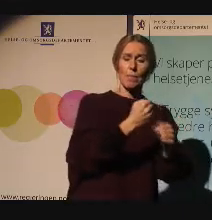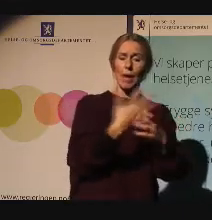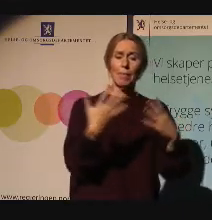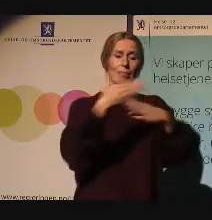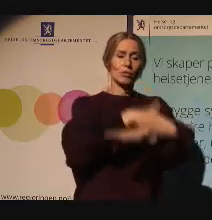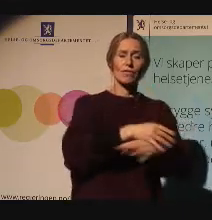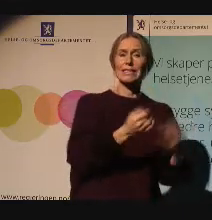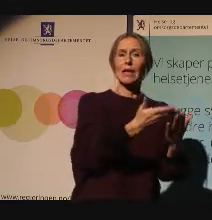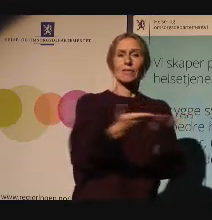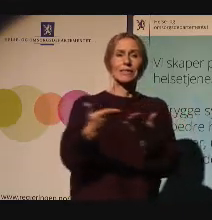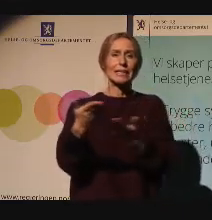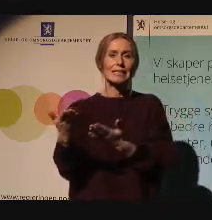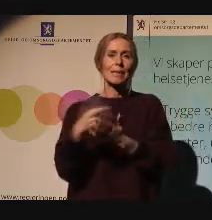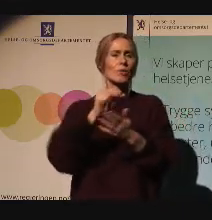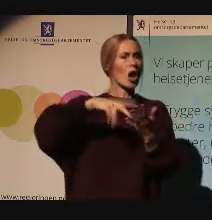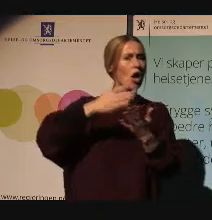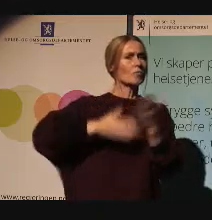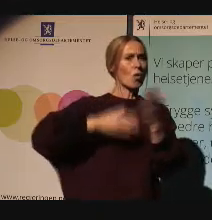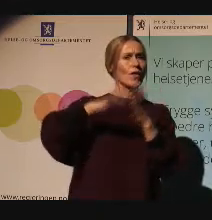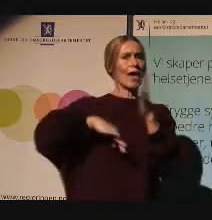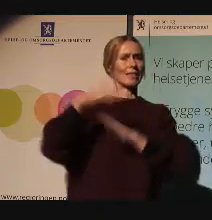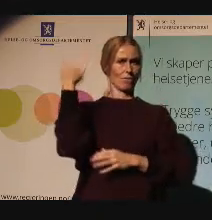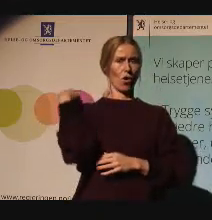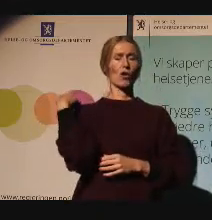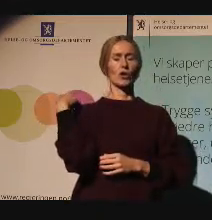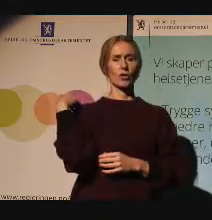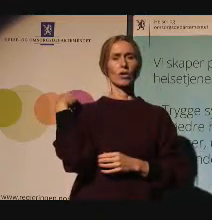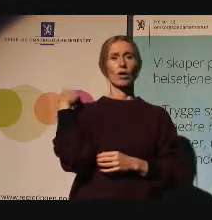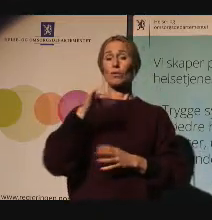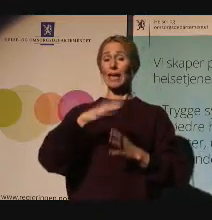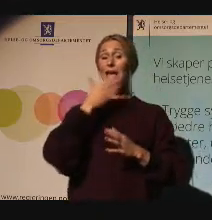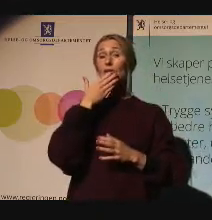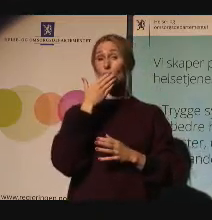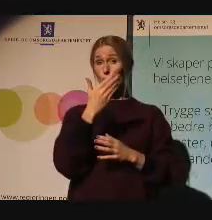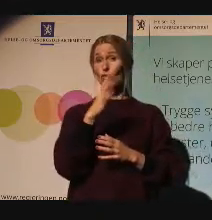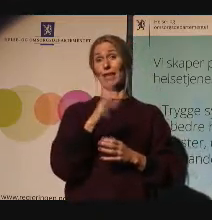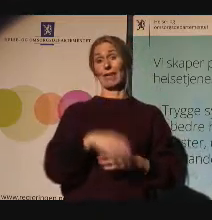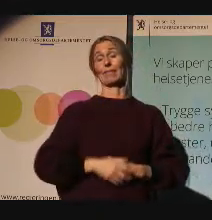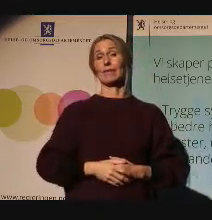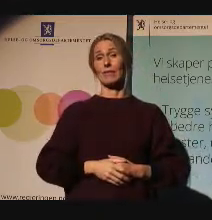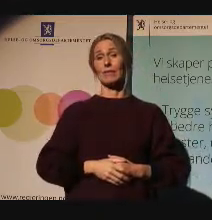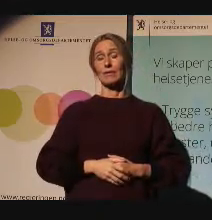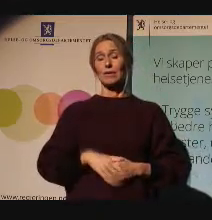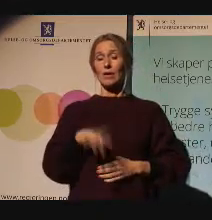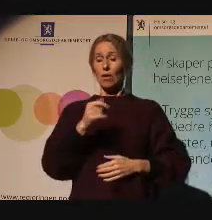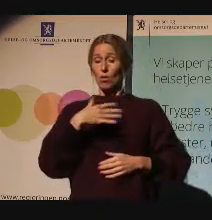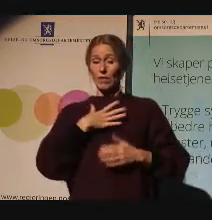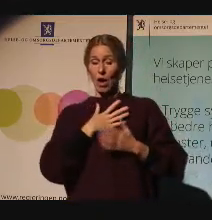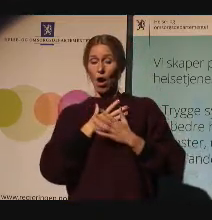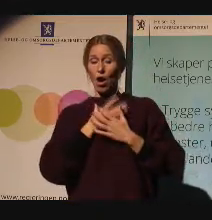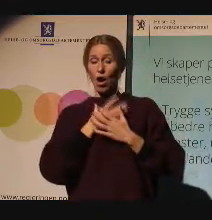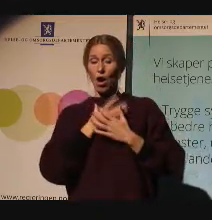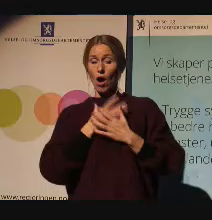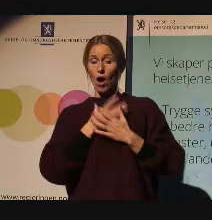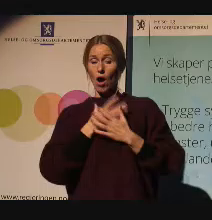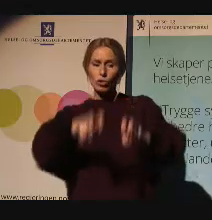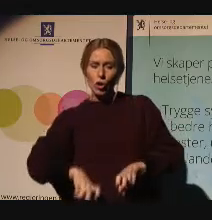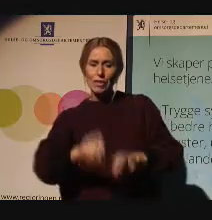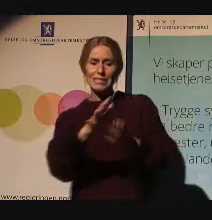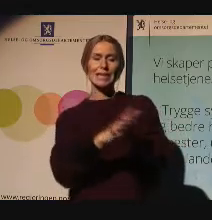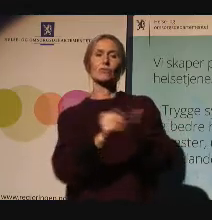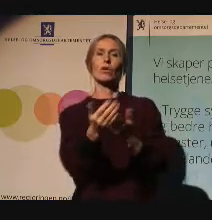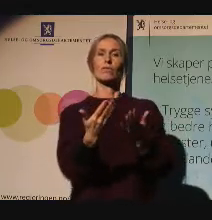av tjenestene på en helt annen måte enn det jeg har gjort før, og det et godt tegn. Vi har også undersøkelser som viser at 8 av